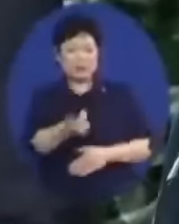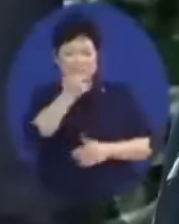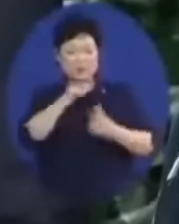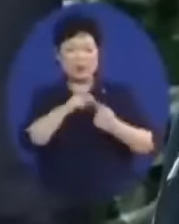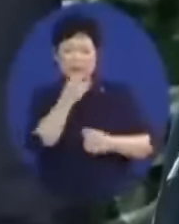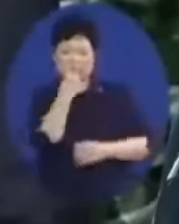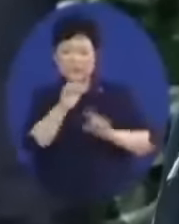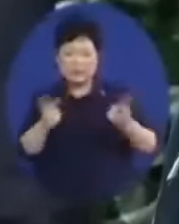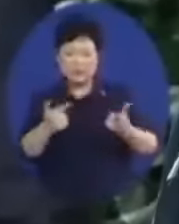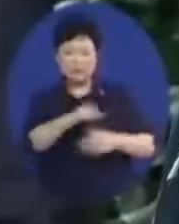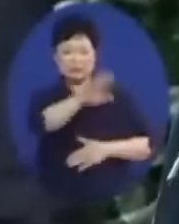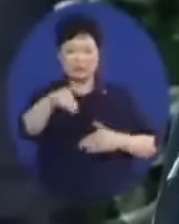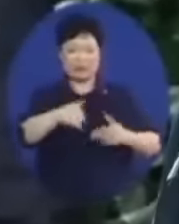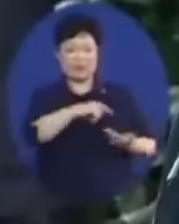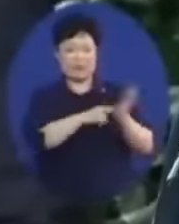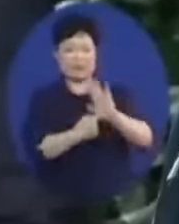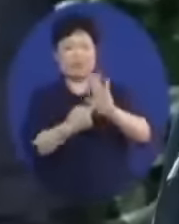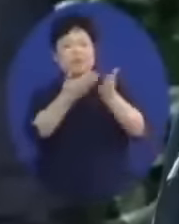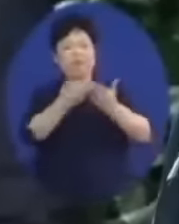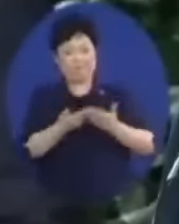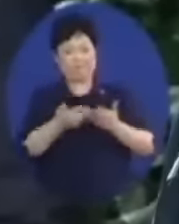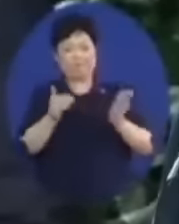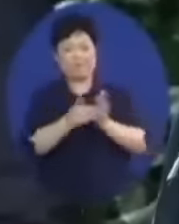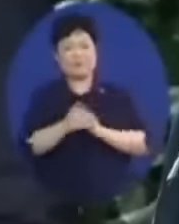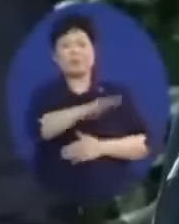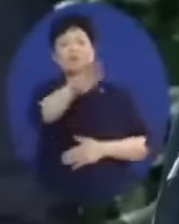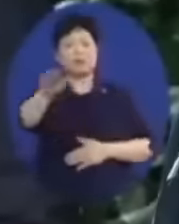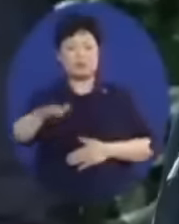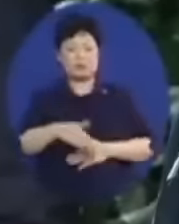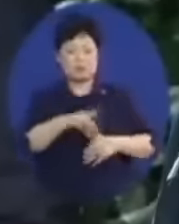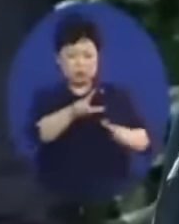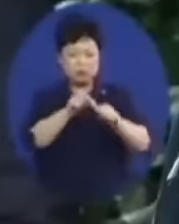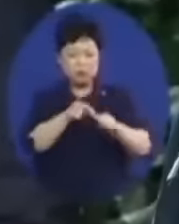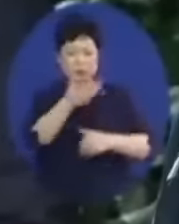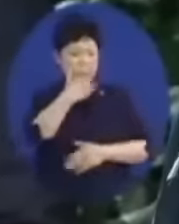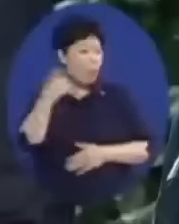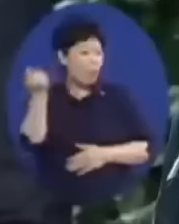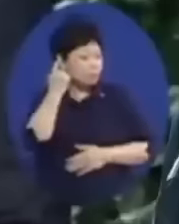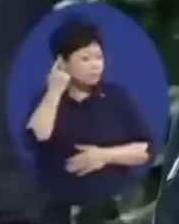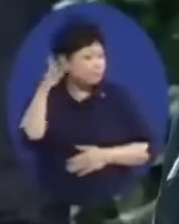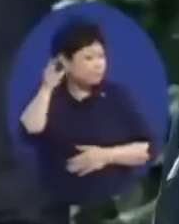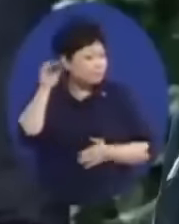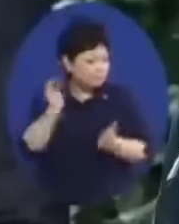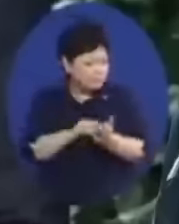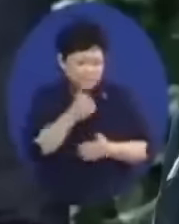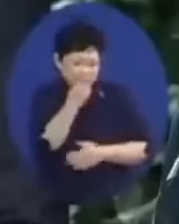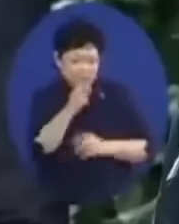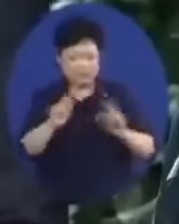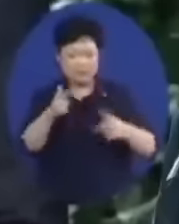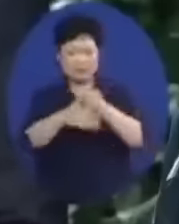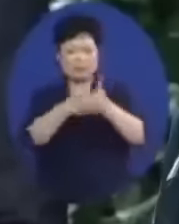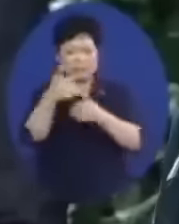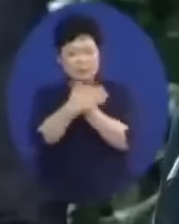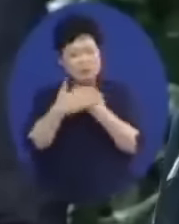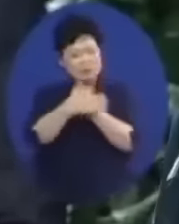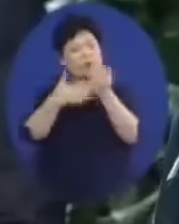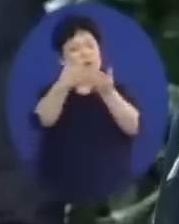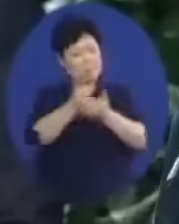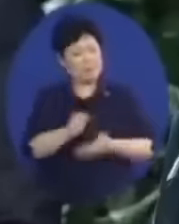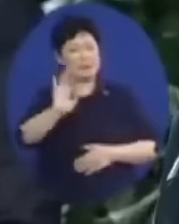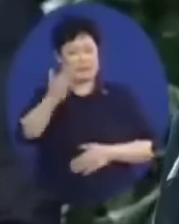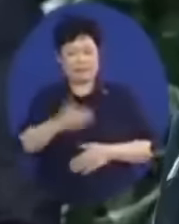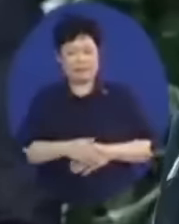썩지 아니함을 우리에게 나타낸 것입니다. 우리는 구원의 복음을 받았고 우리는 썩지 않은 하나님의 은총을 받았는